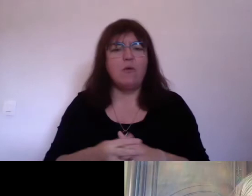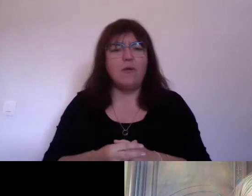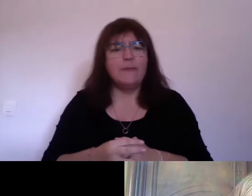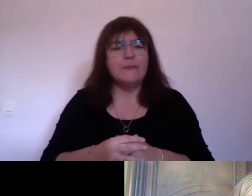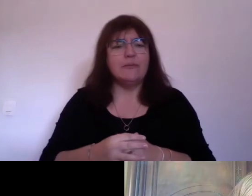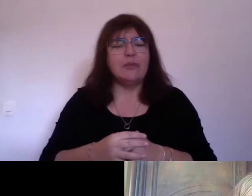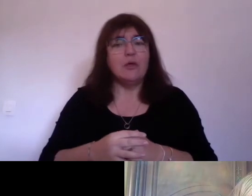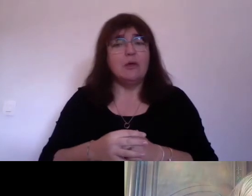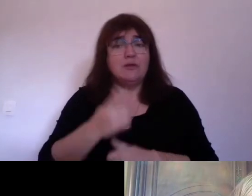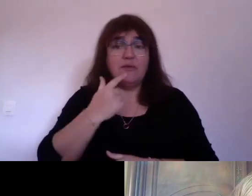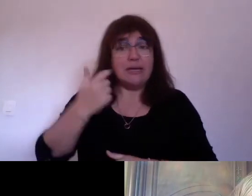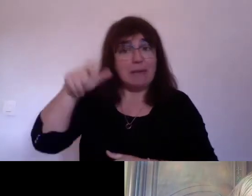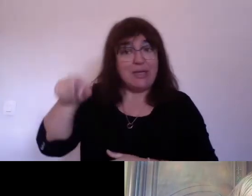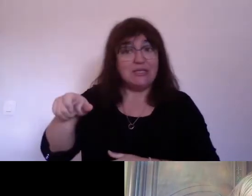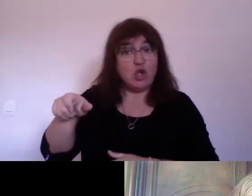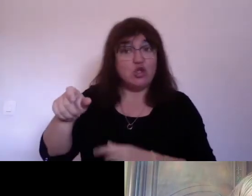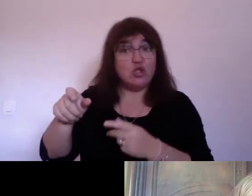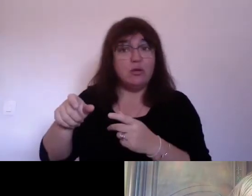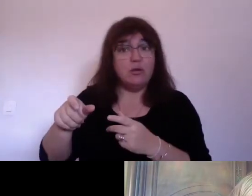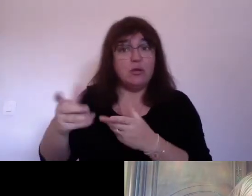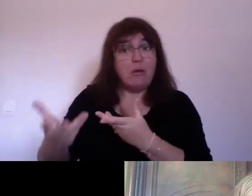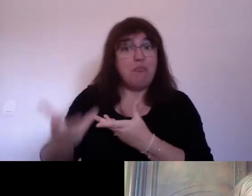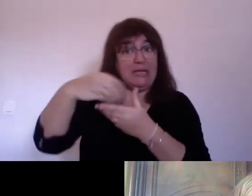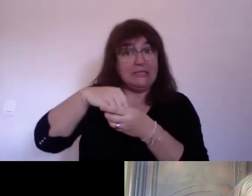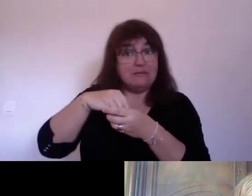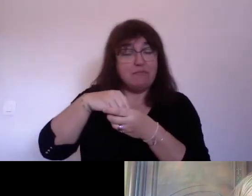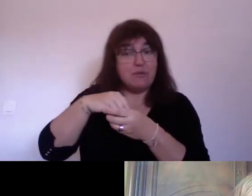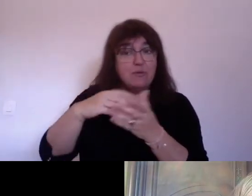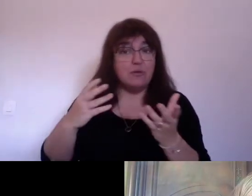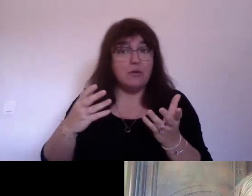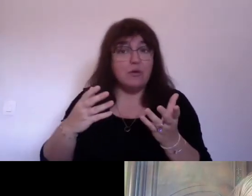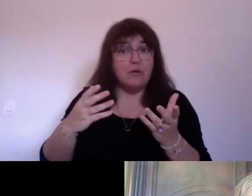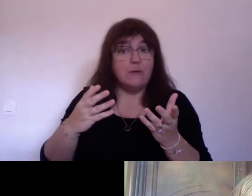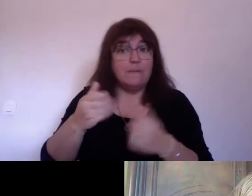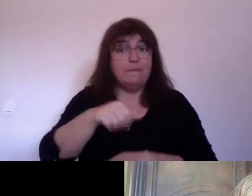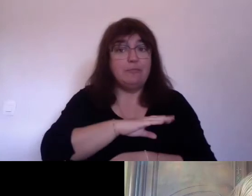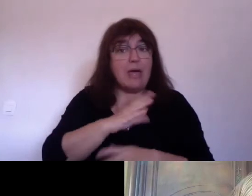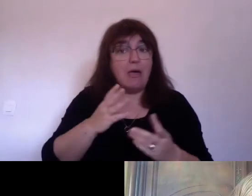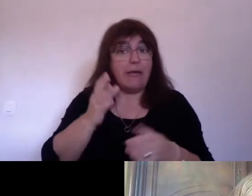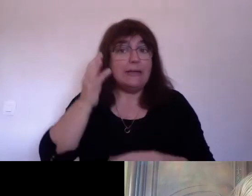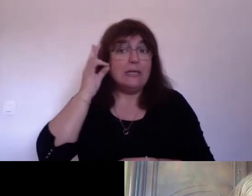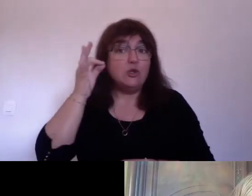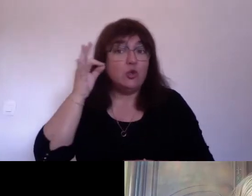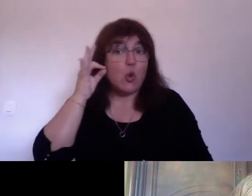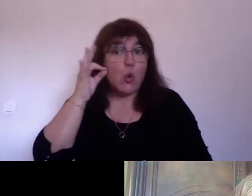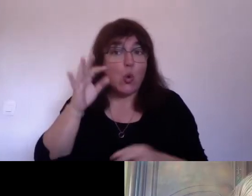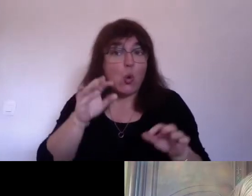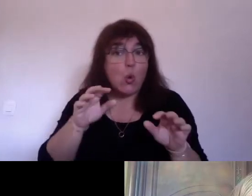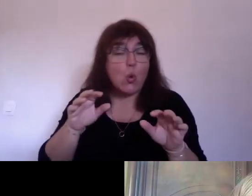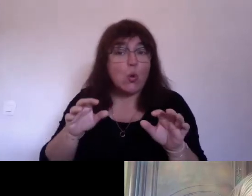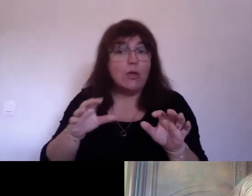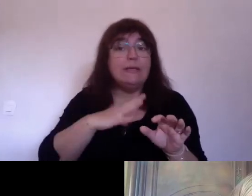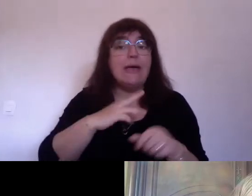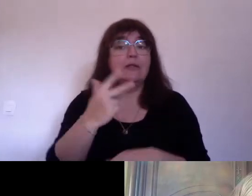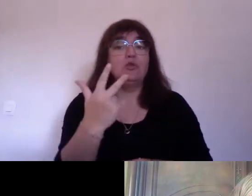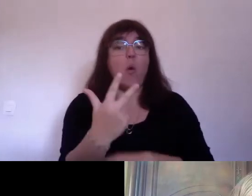fait participer les personnes présentes après chaque petit audio autour d'un même tableau. Il y a